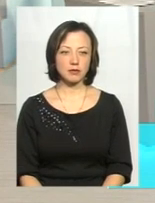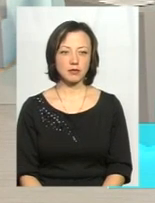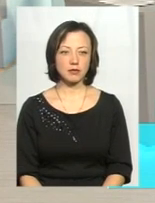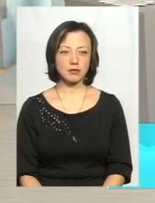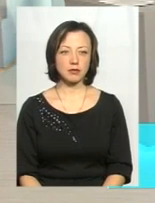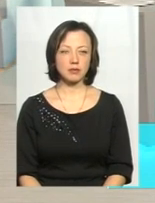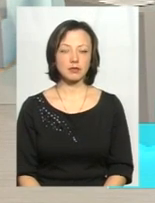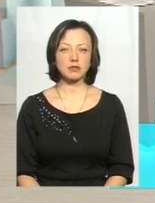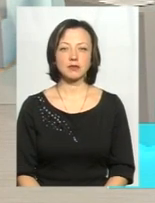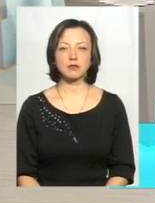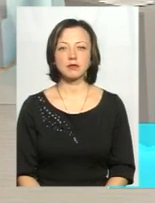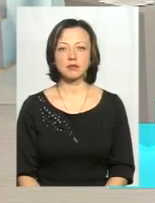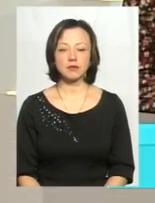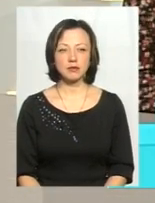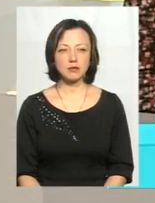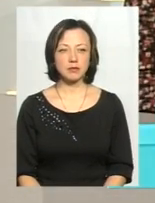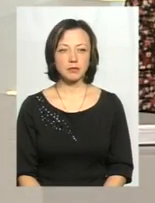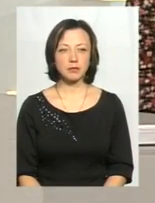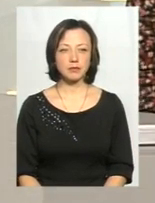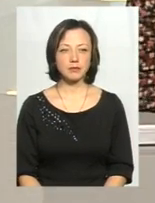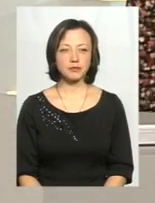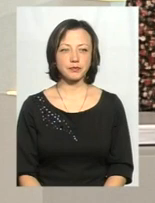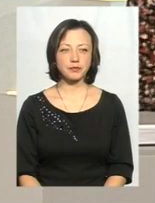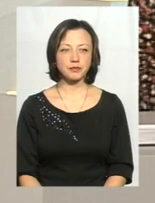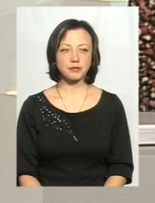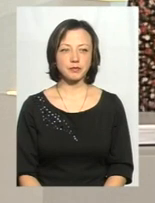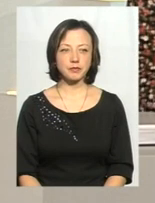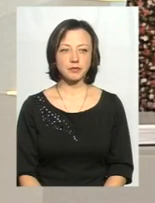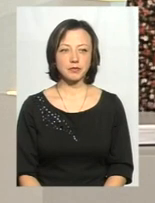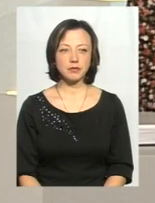не вплинули на їхню якість. А все ж таки, якщо ми